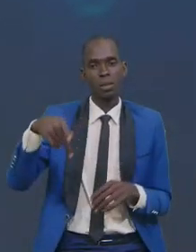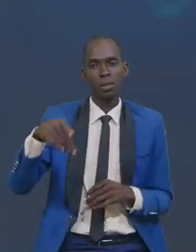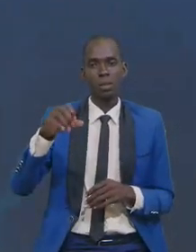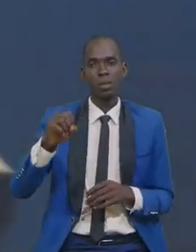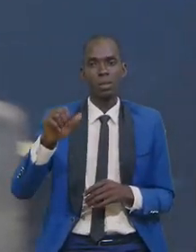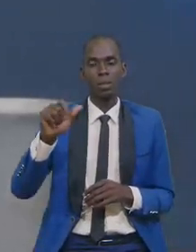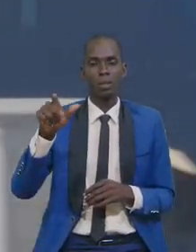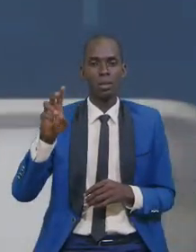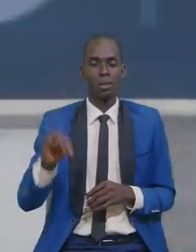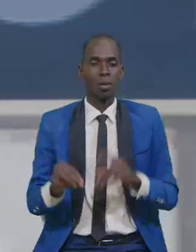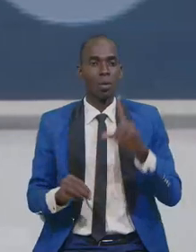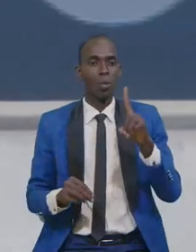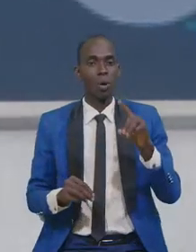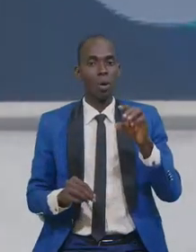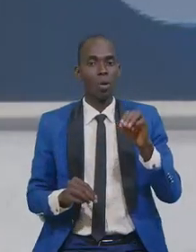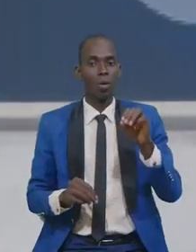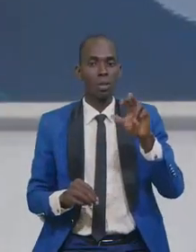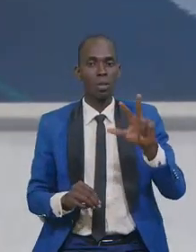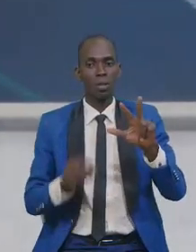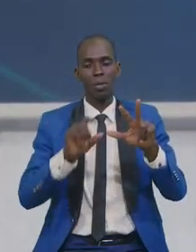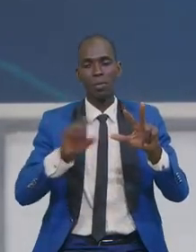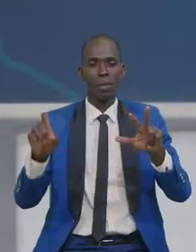Psaume 103,